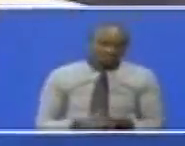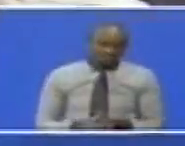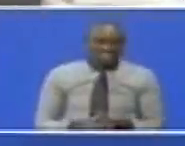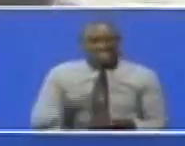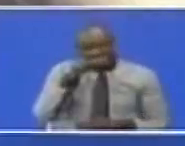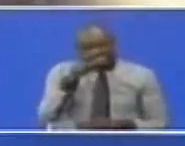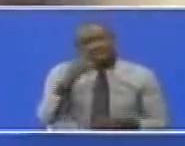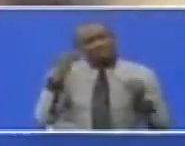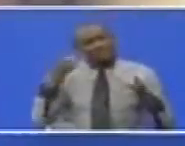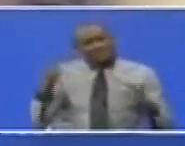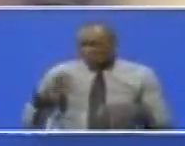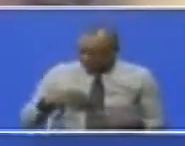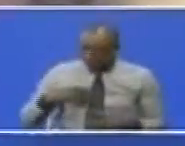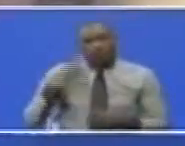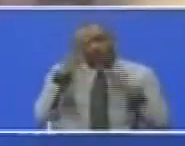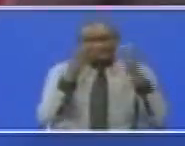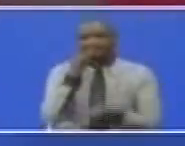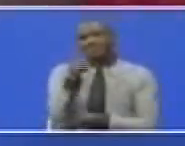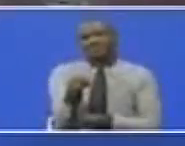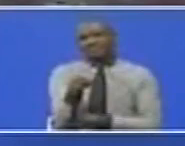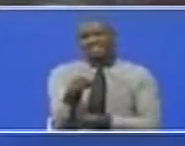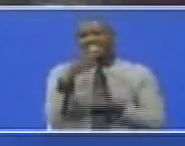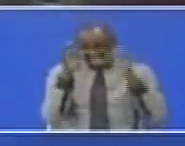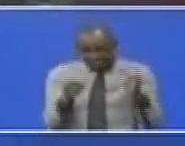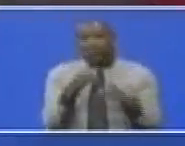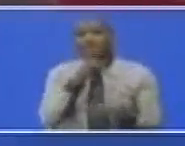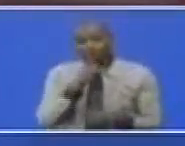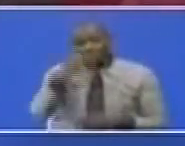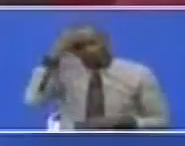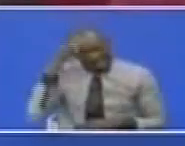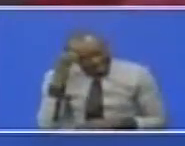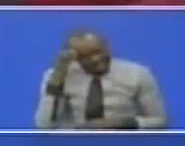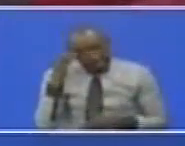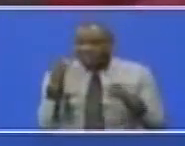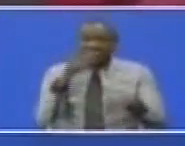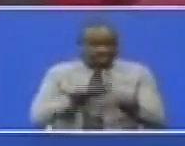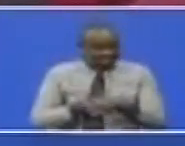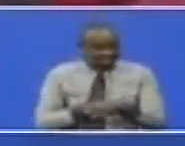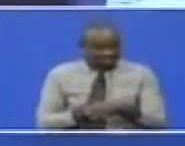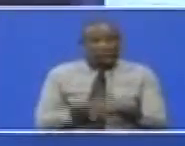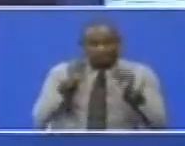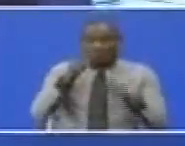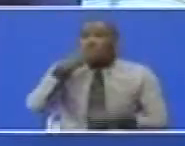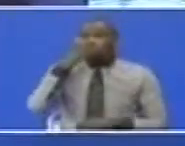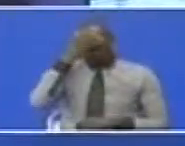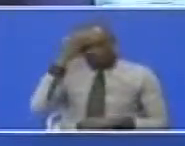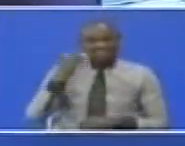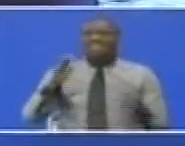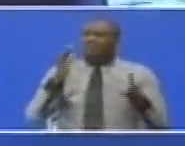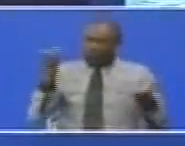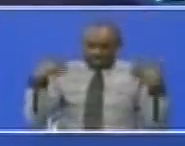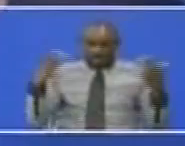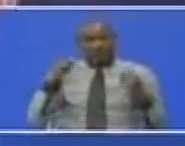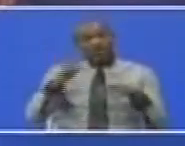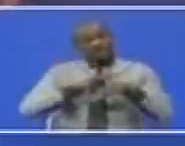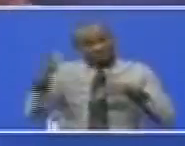hili limewatia wengi tumbo joto, kuwa endapo mtoto wa kiume hatatajwa mara kwa mara, atasahaulika na kuathiri maisha